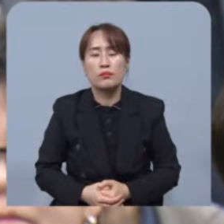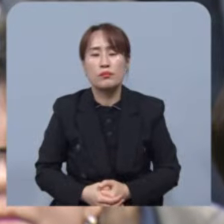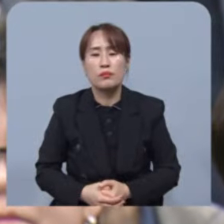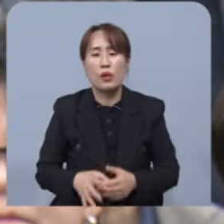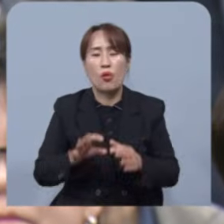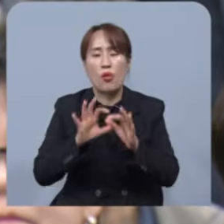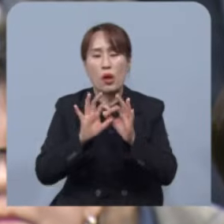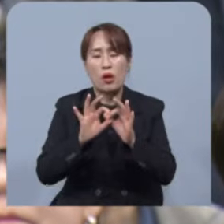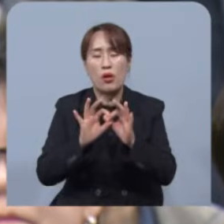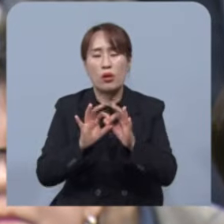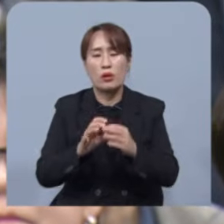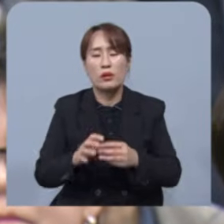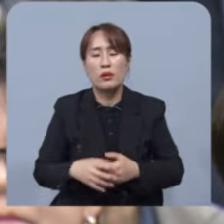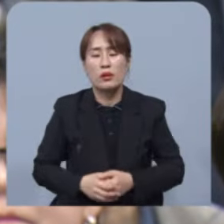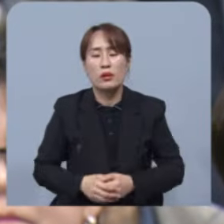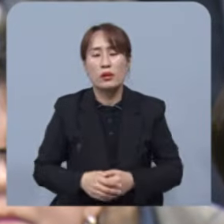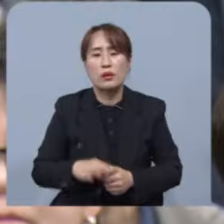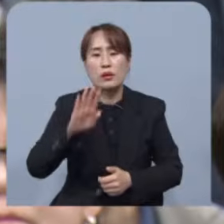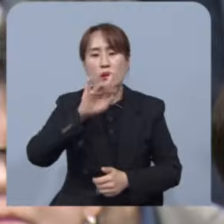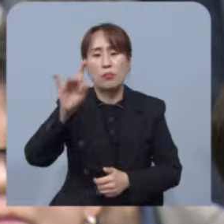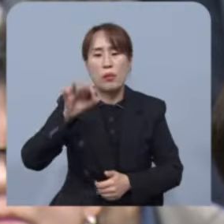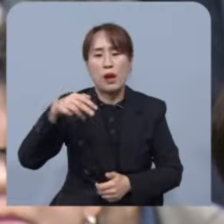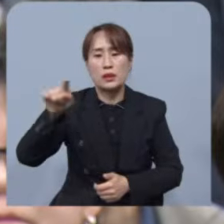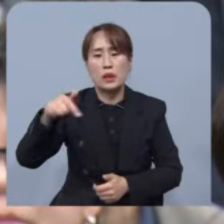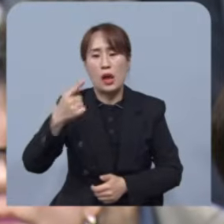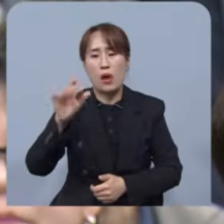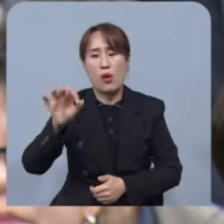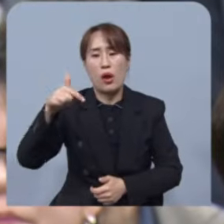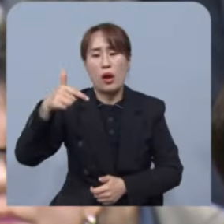그거와 관련해서 방사관 가속기는